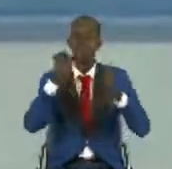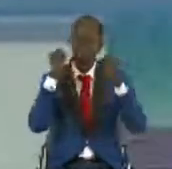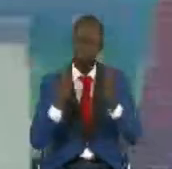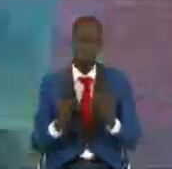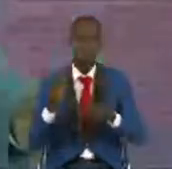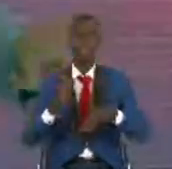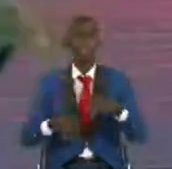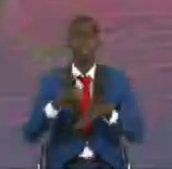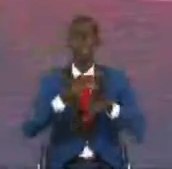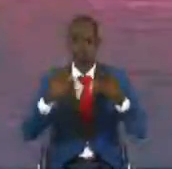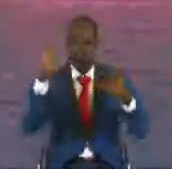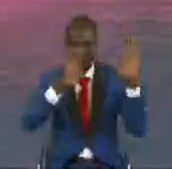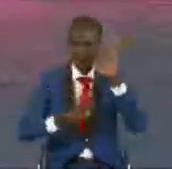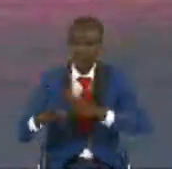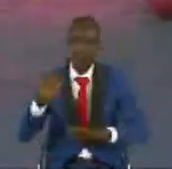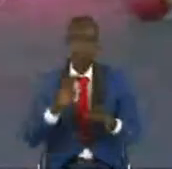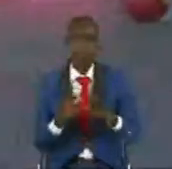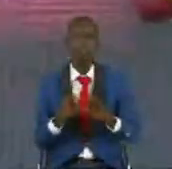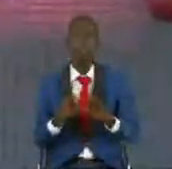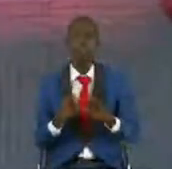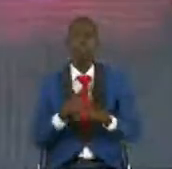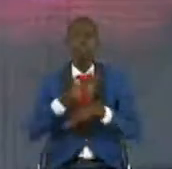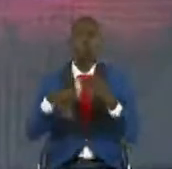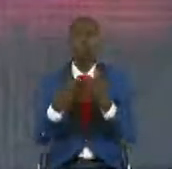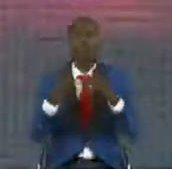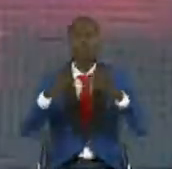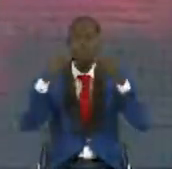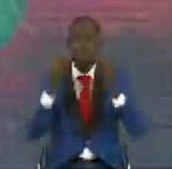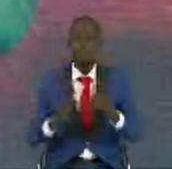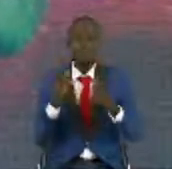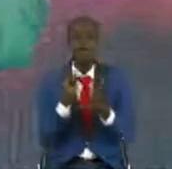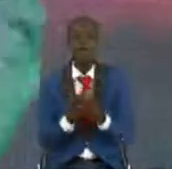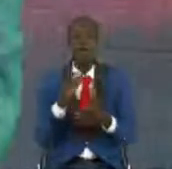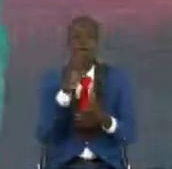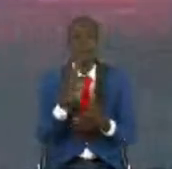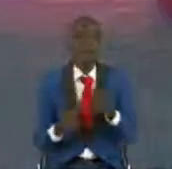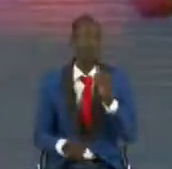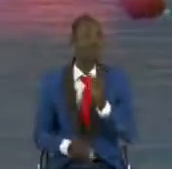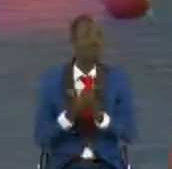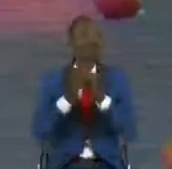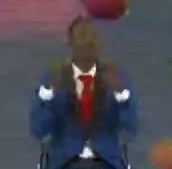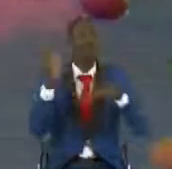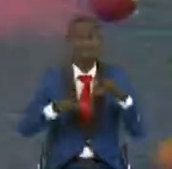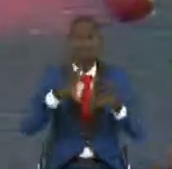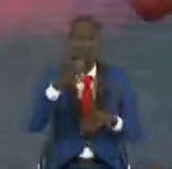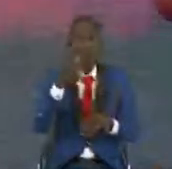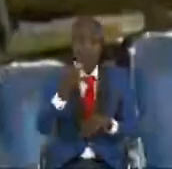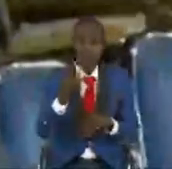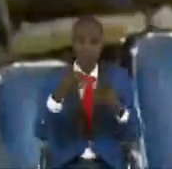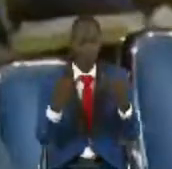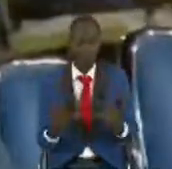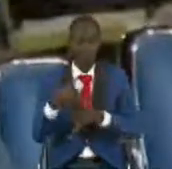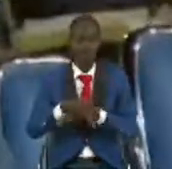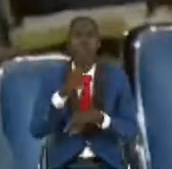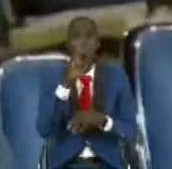Ne t'en fais plus. Toutes les puissances qui sont grandes, hautes, plus fortes que toi, ce soir, tu es